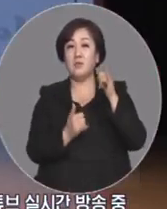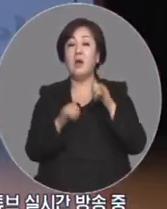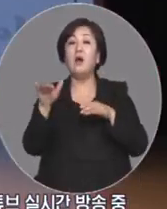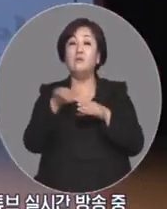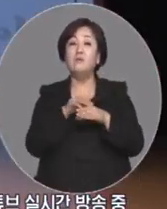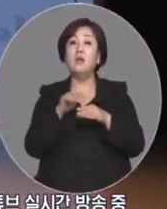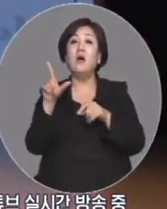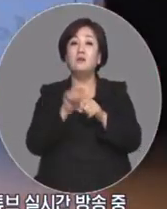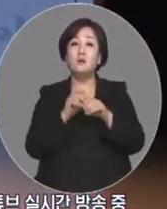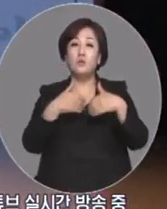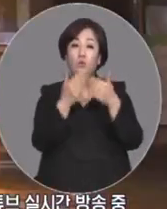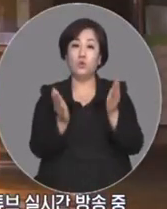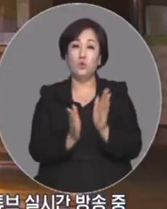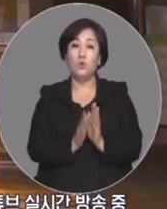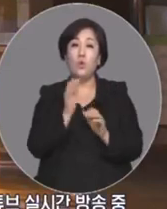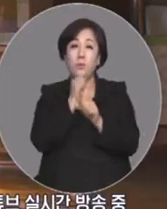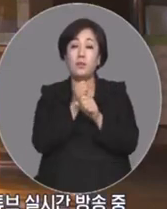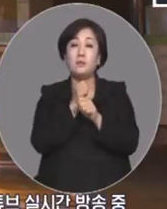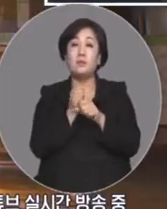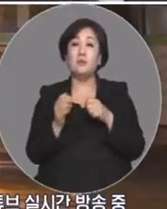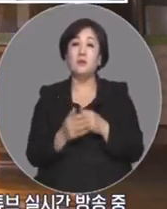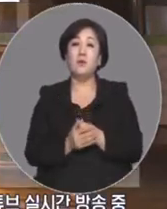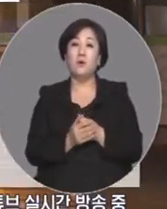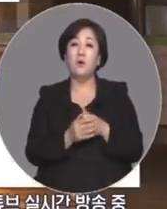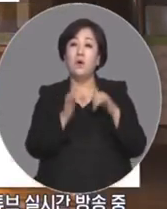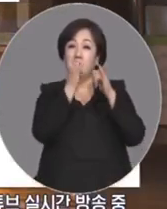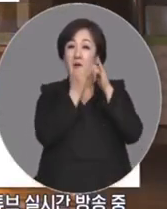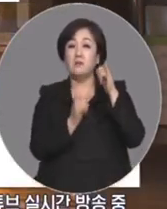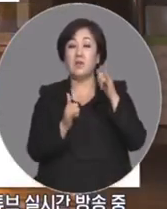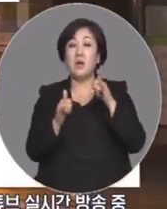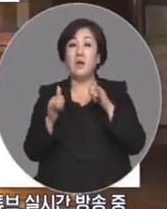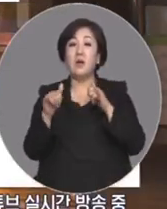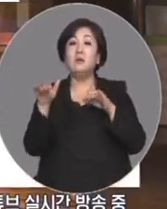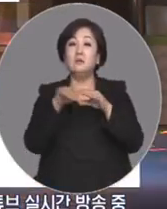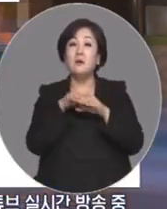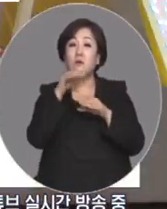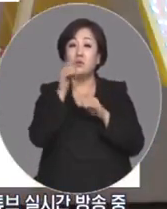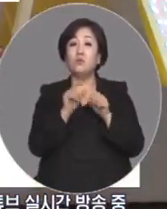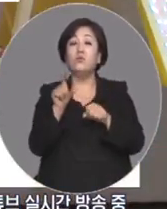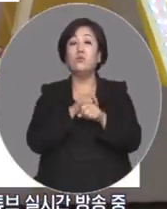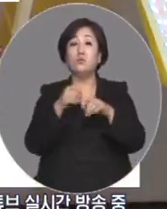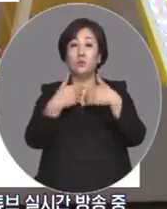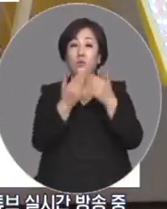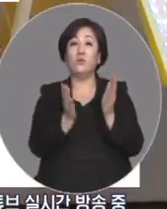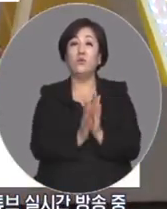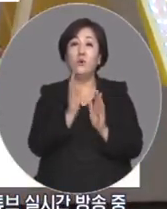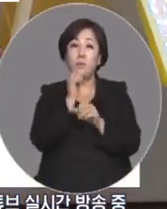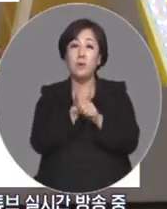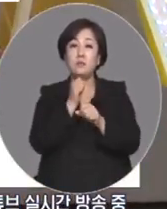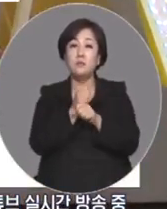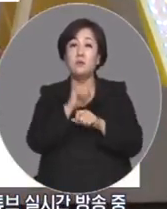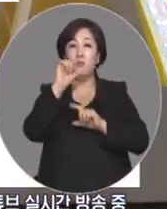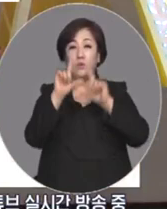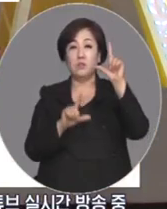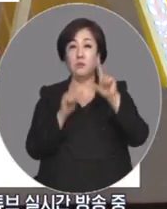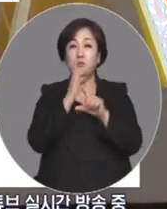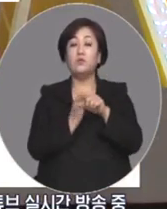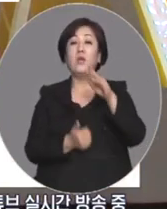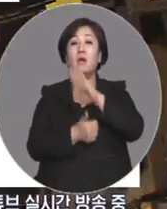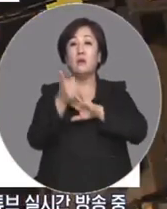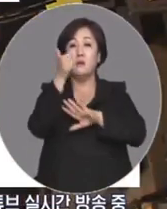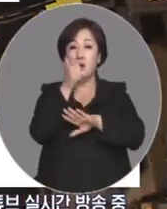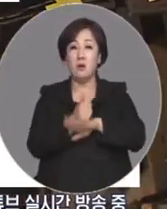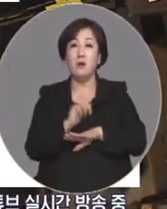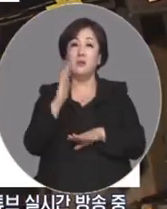추진하기로 했습니다 역사문화 하다 1건이 거쳐 꾸로 어 나가기 위한 있는 모습들이 이루어졌다면